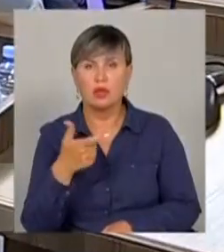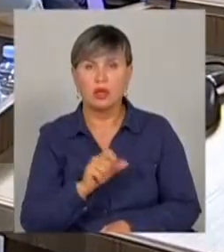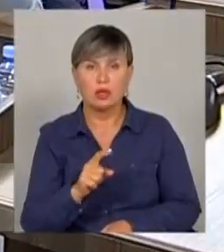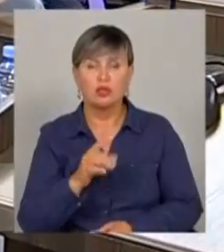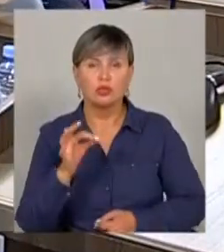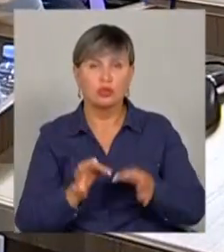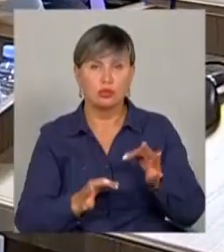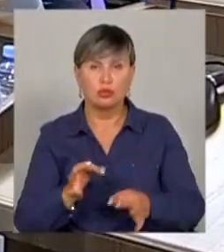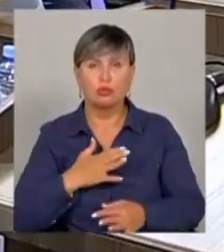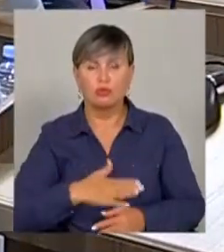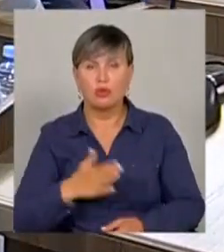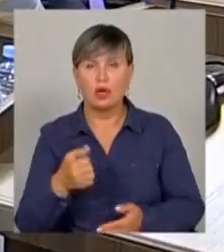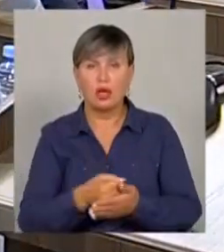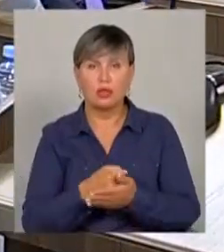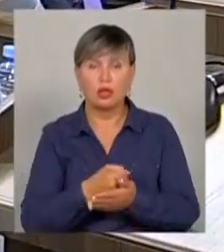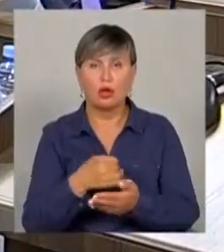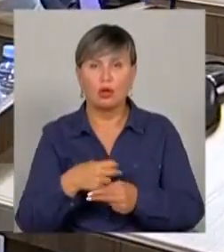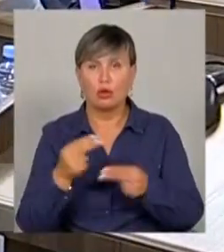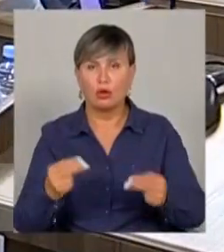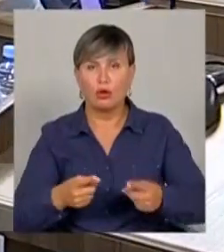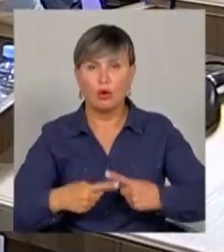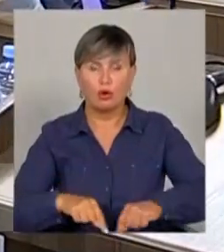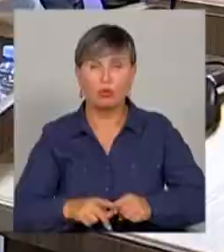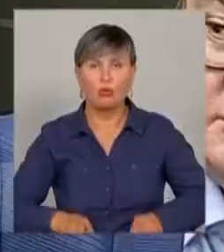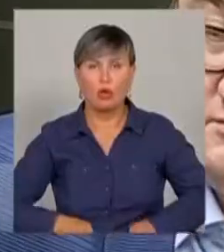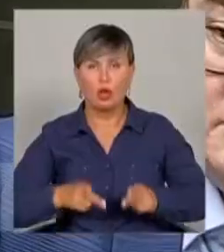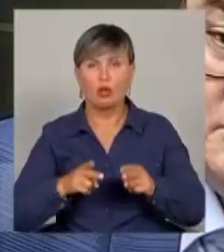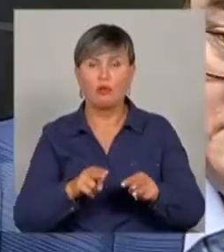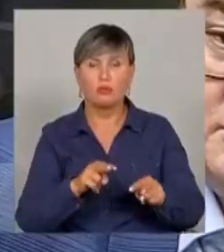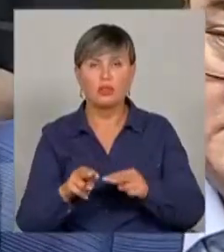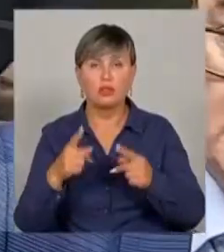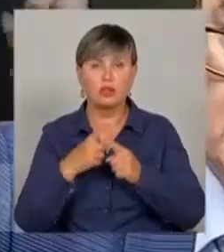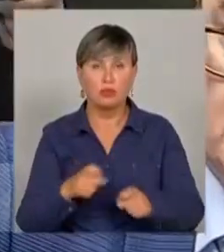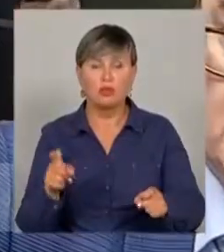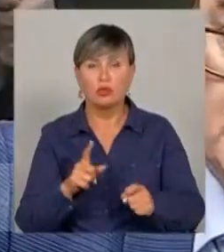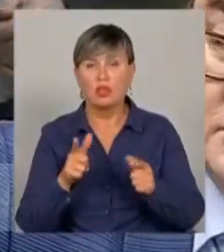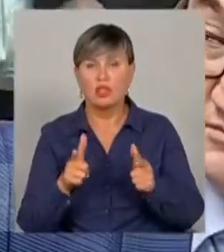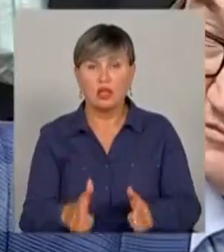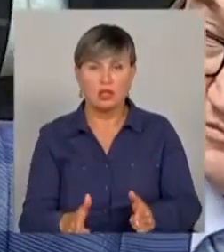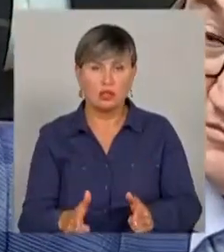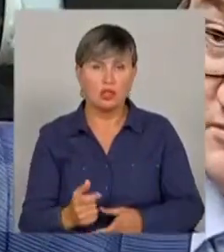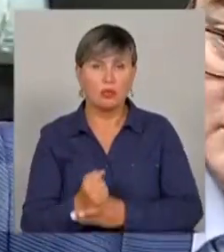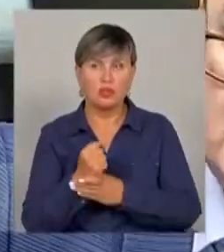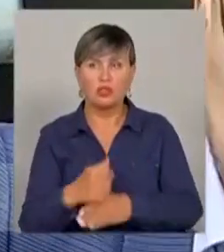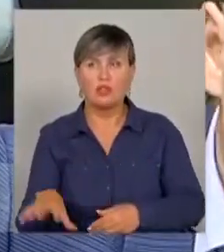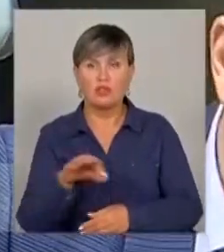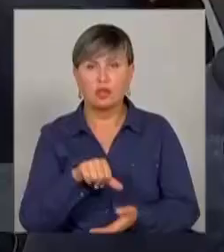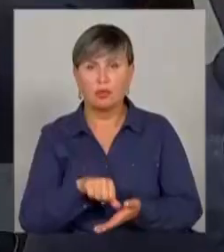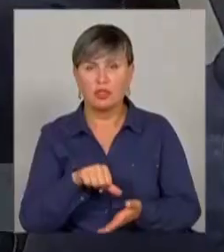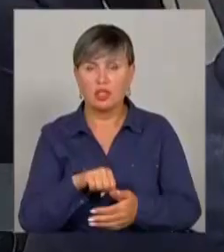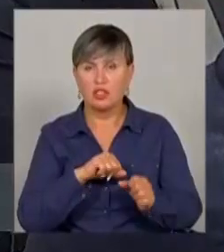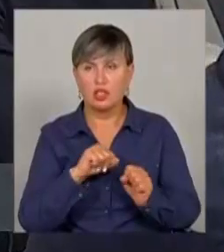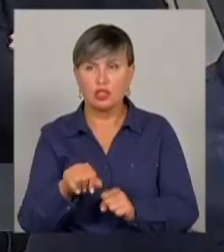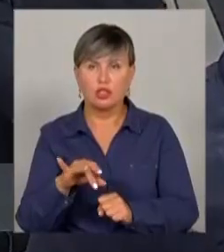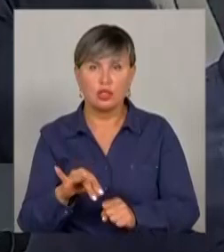удовлетворил ходатайство о заключении сделки с органами уголовного преследования. Сообщается, что соглашение поддержали все представители защиты